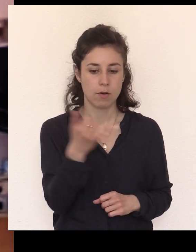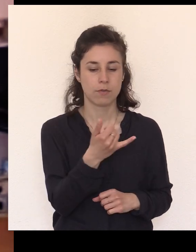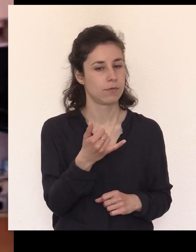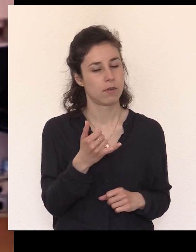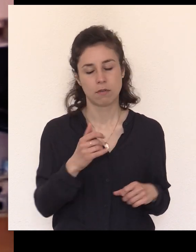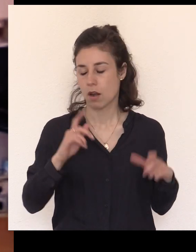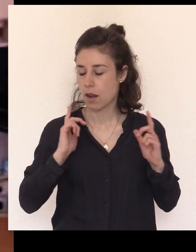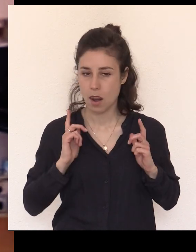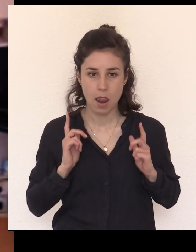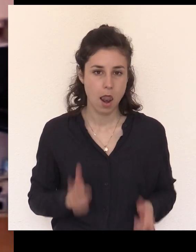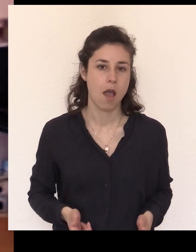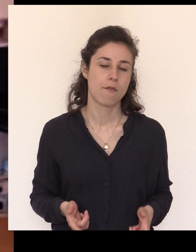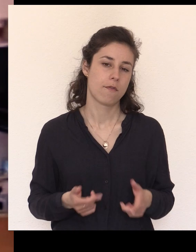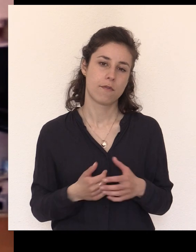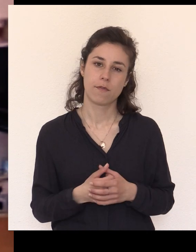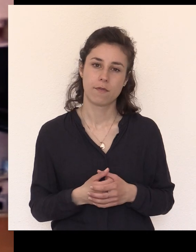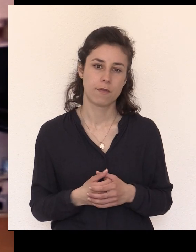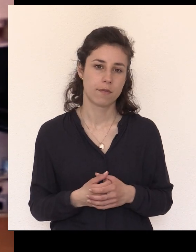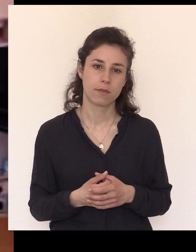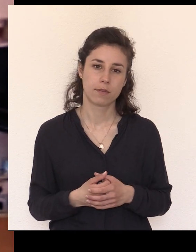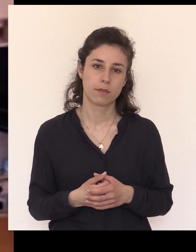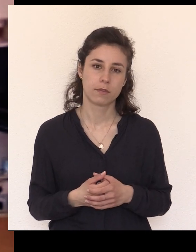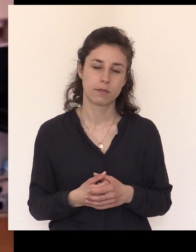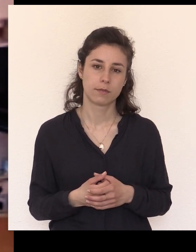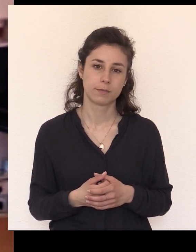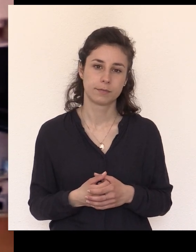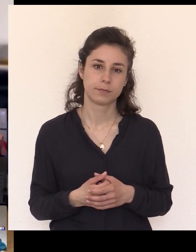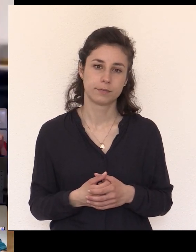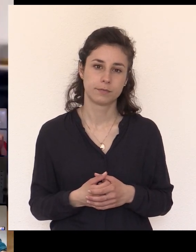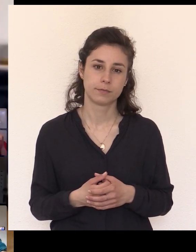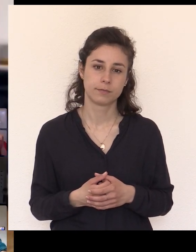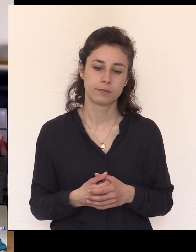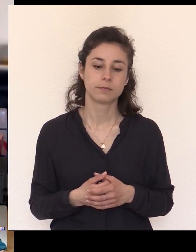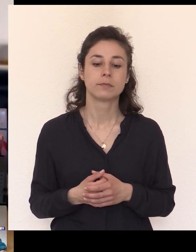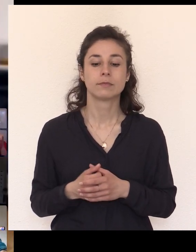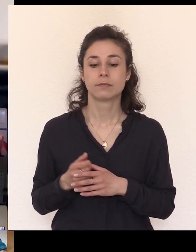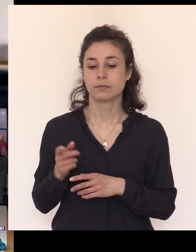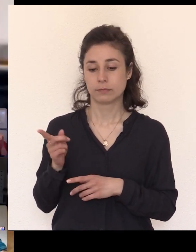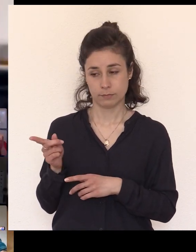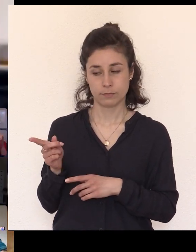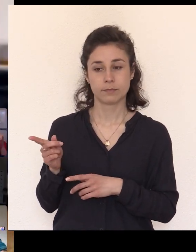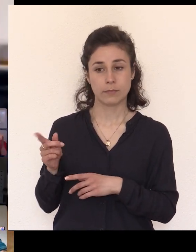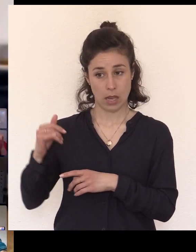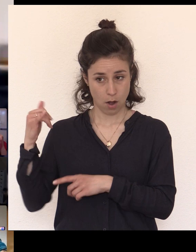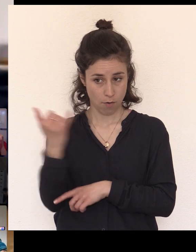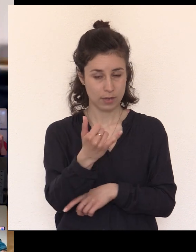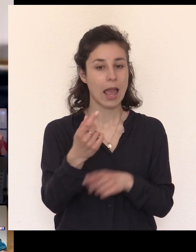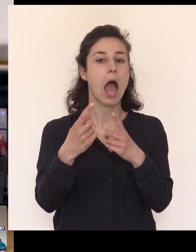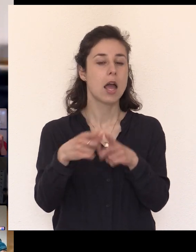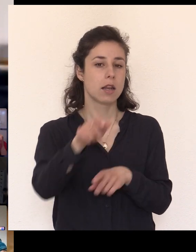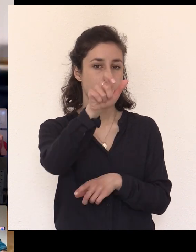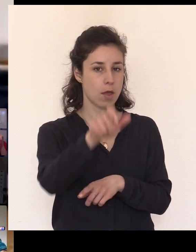kein Bock hatte, das nochmal zu erleben. Da ging eine